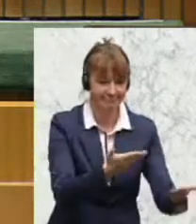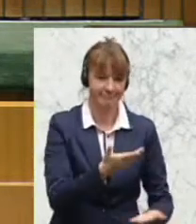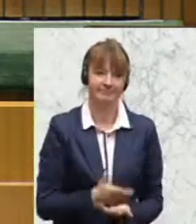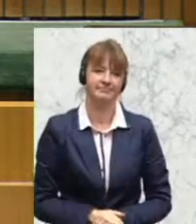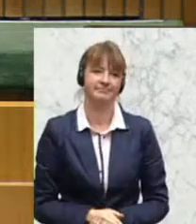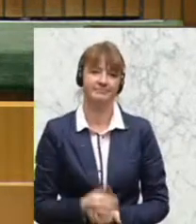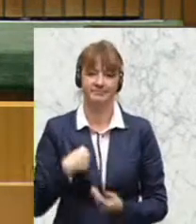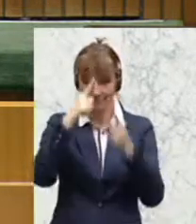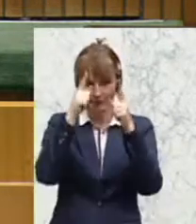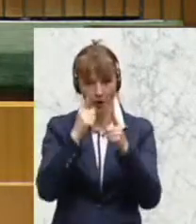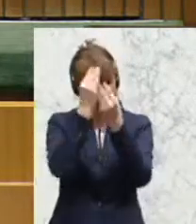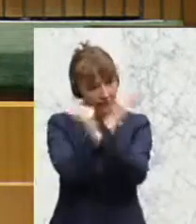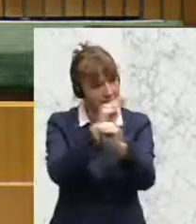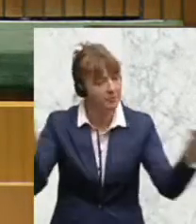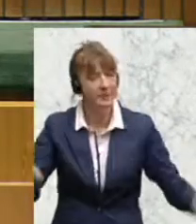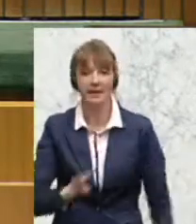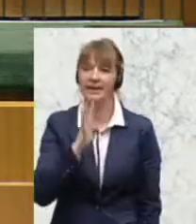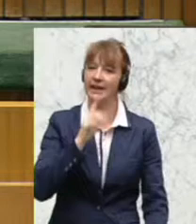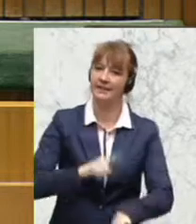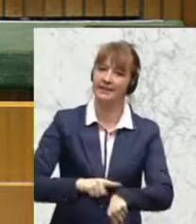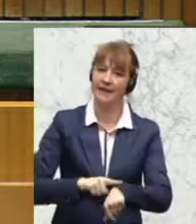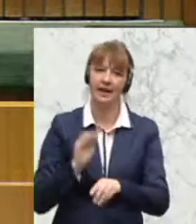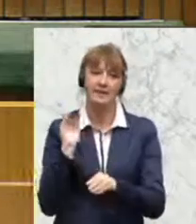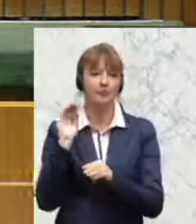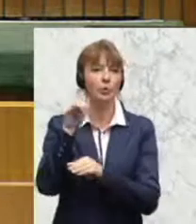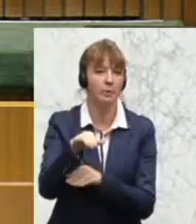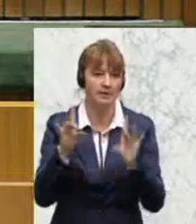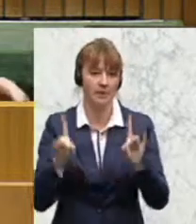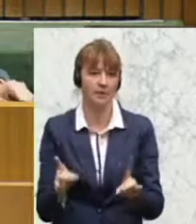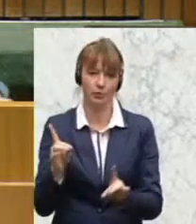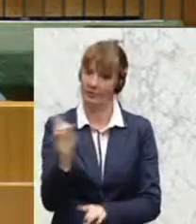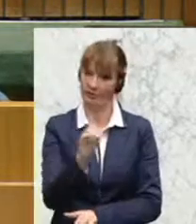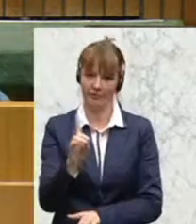und mache darauf aufmerksam, dass die Redezeit 10 Minuten beträgt. Herr Abgeordneter.